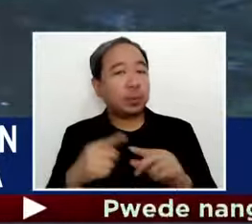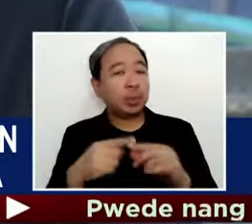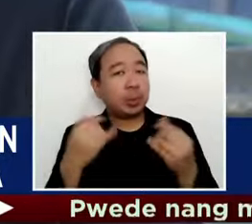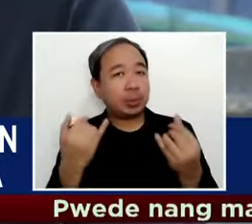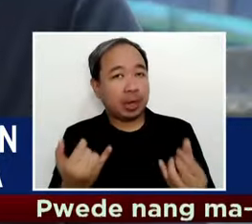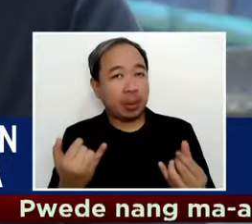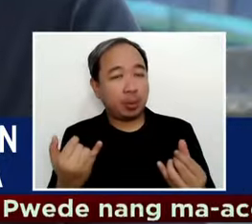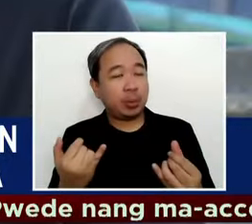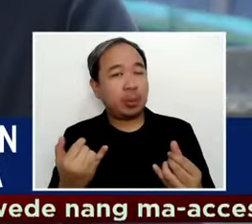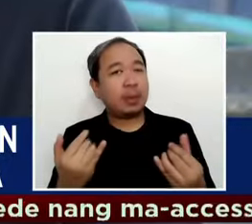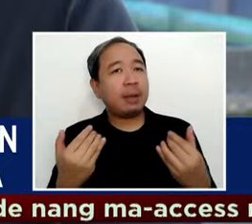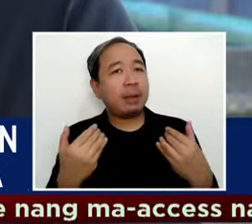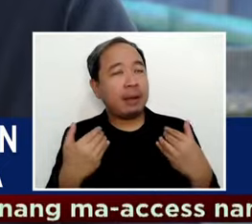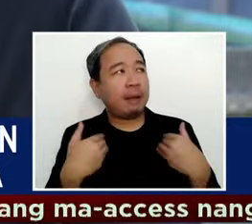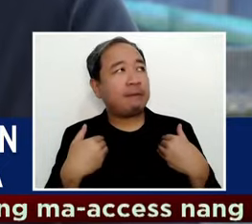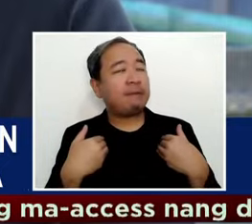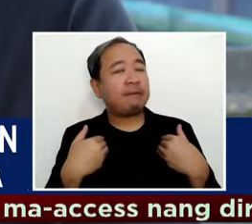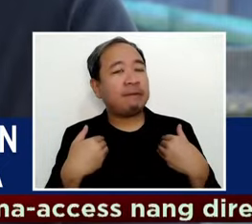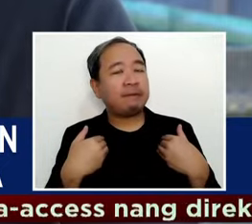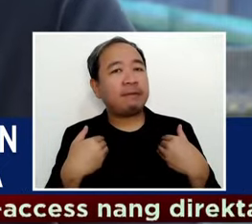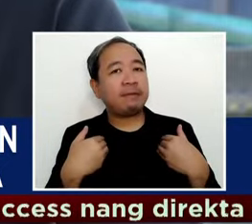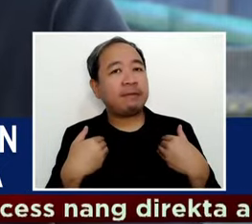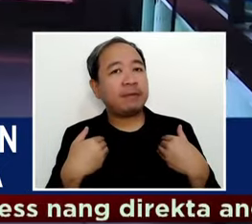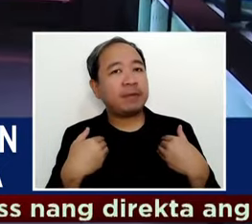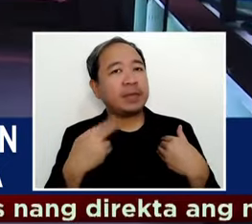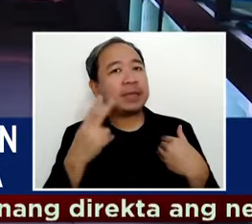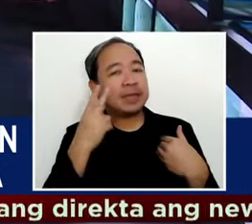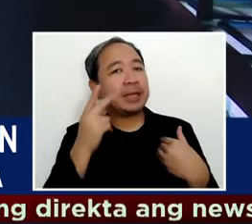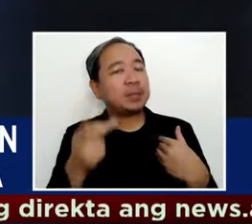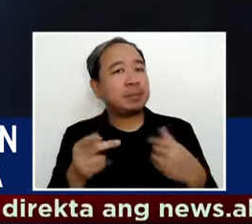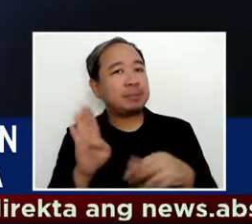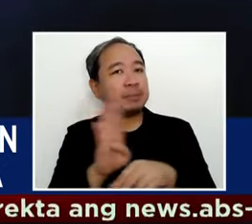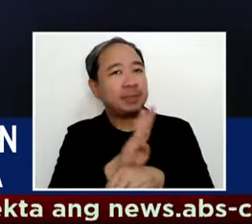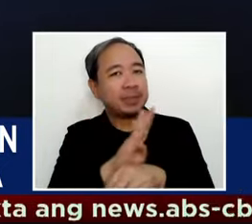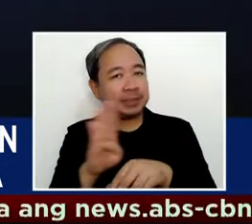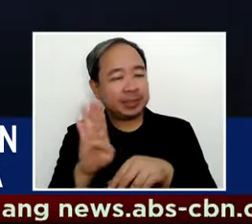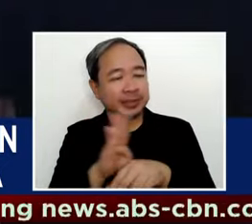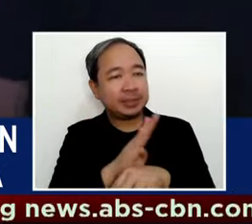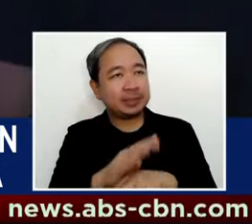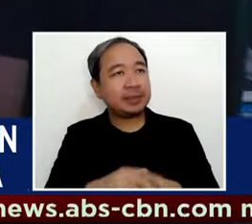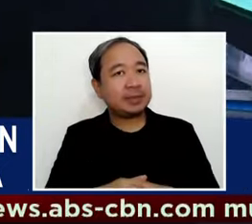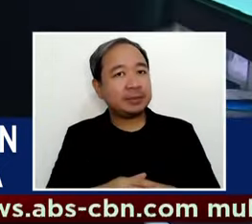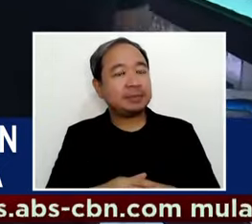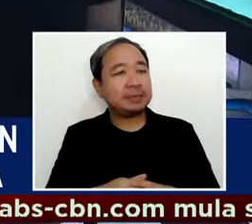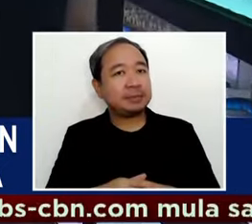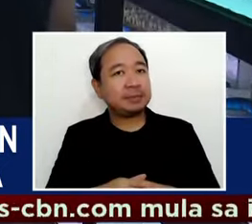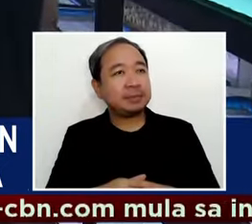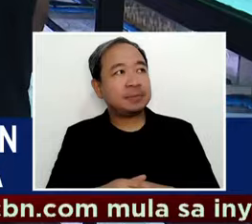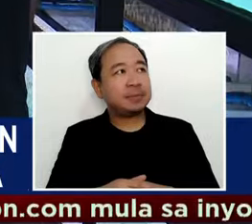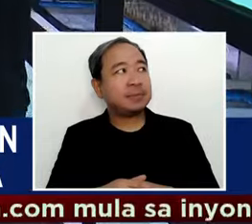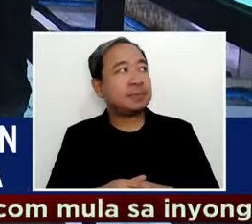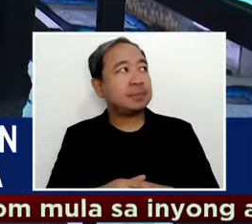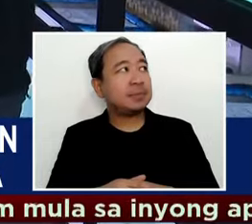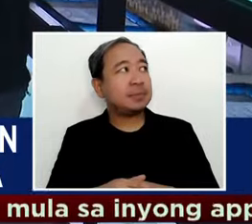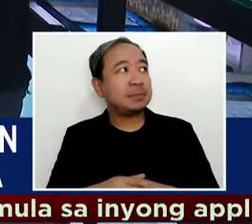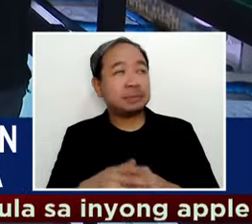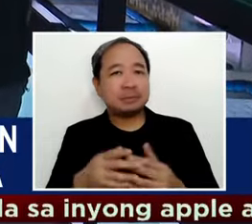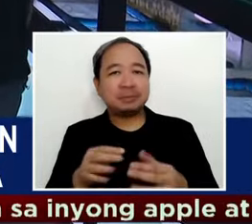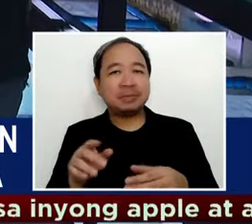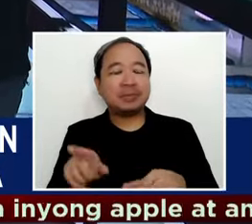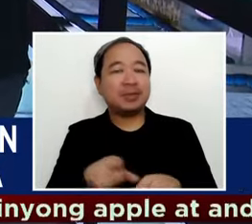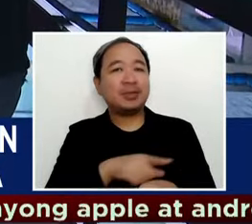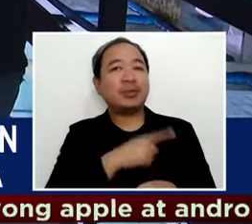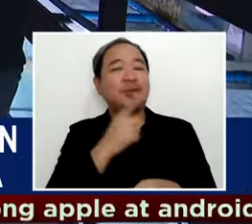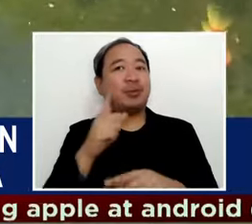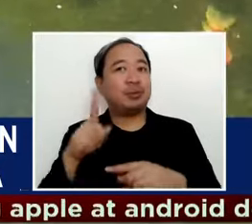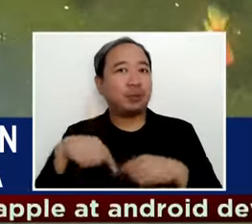naging lineup business and hobby ko. Sa paglipas ng panahon, natutunan ni Abet ang